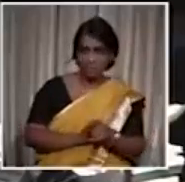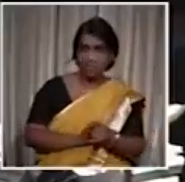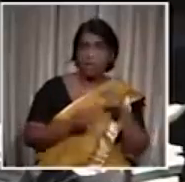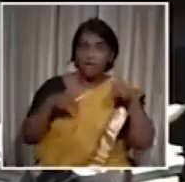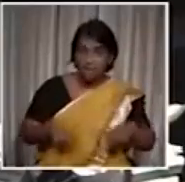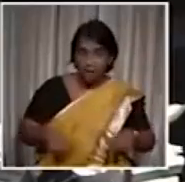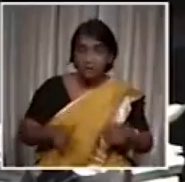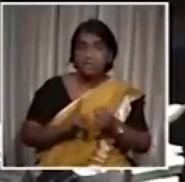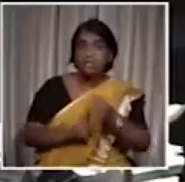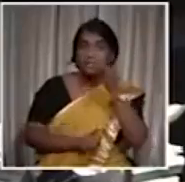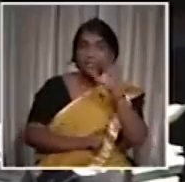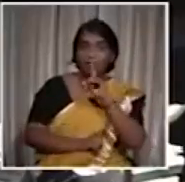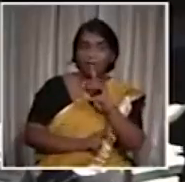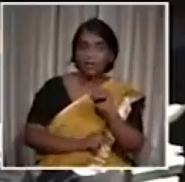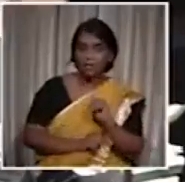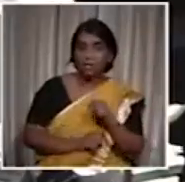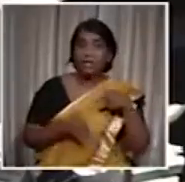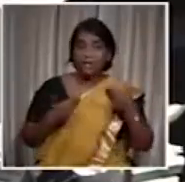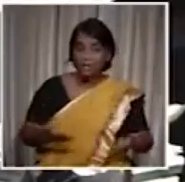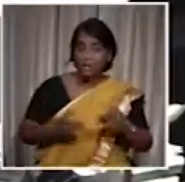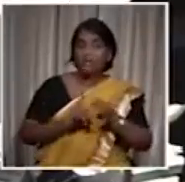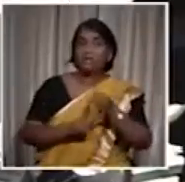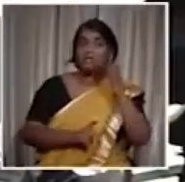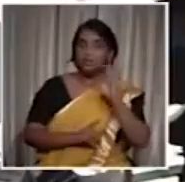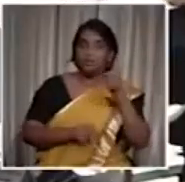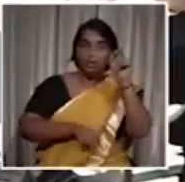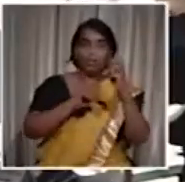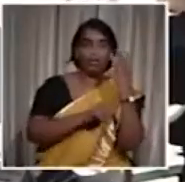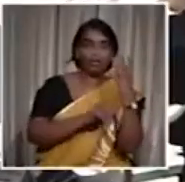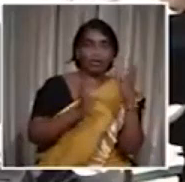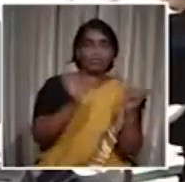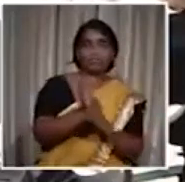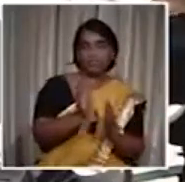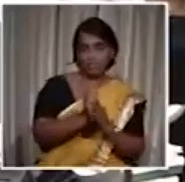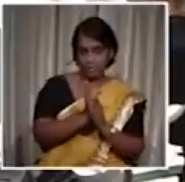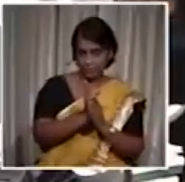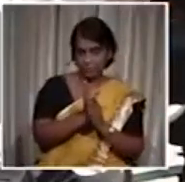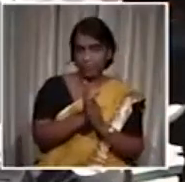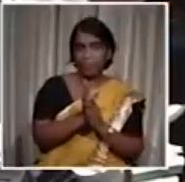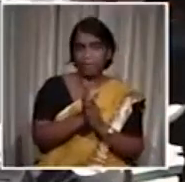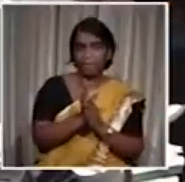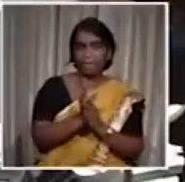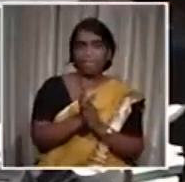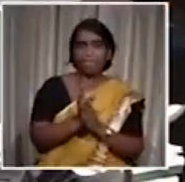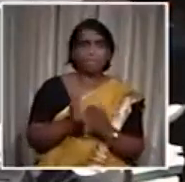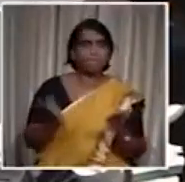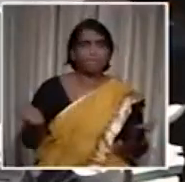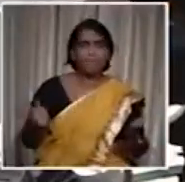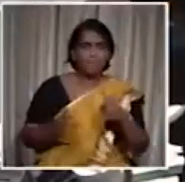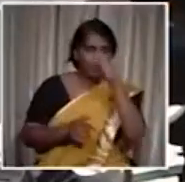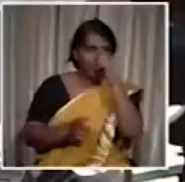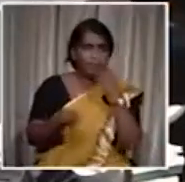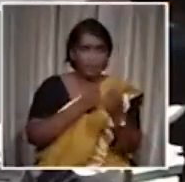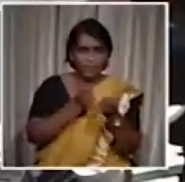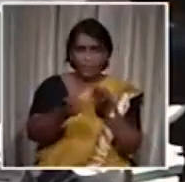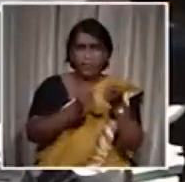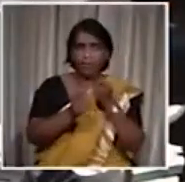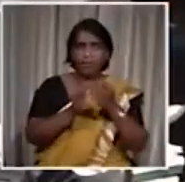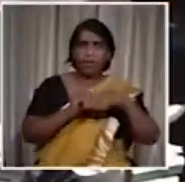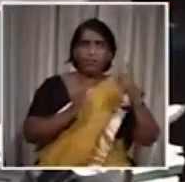හැබැයි වර්තමාන ජනාධිපතිවරයා මොකද කරේ? වර්තමාන ජනාධිපතිවරයා 3 දෙනෙක්ගේ කමිටුවක් දානවා. කොහෙද කරු කතානායකතුමා වංචා දූෂණ පිළිබඳව